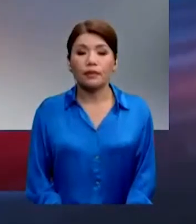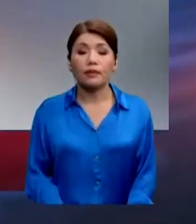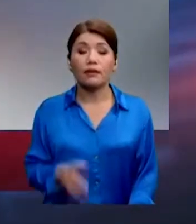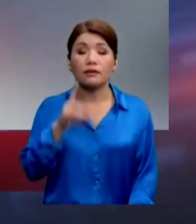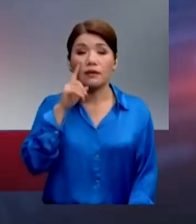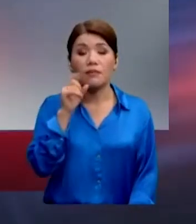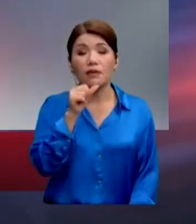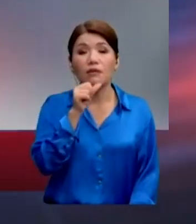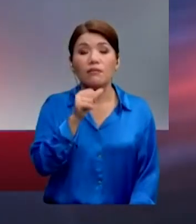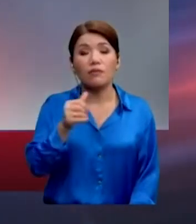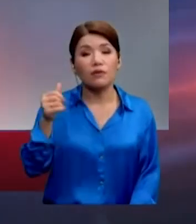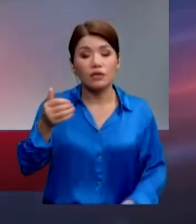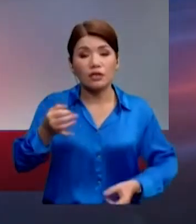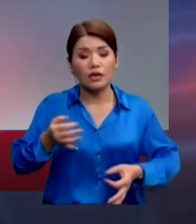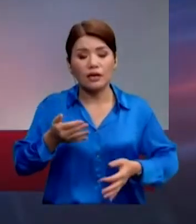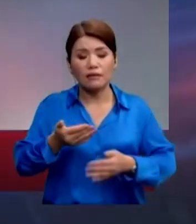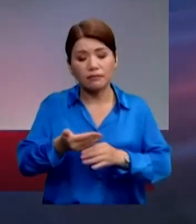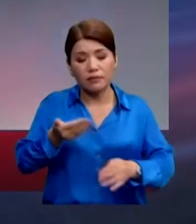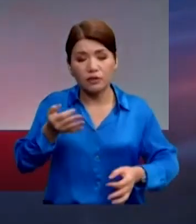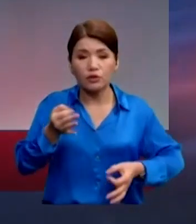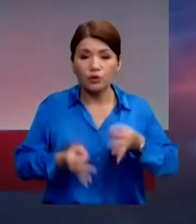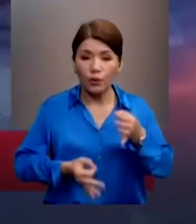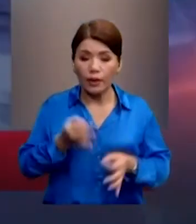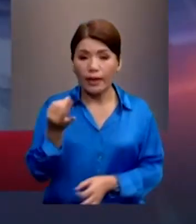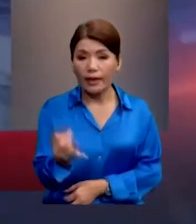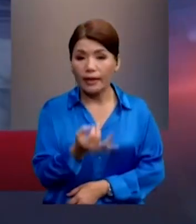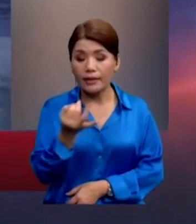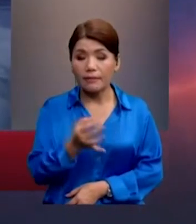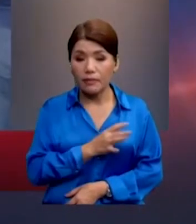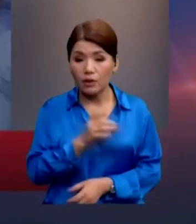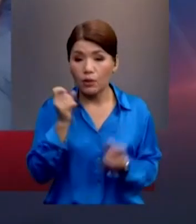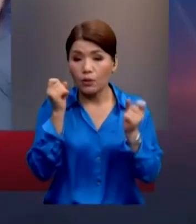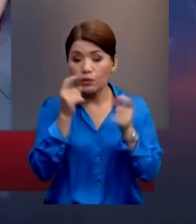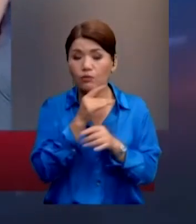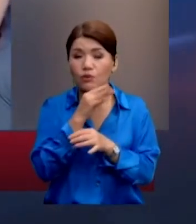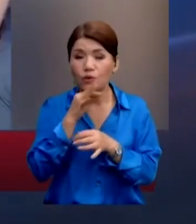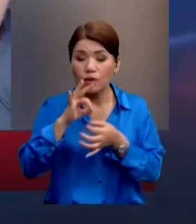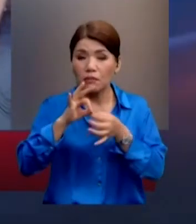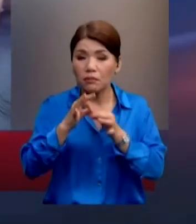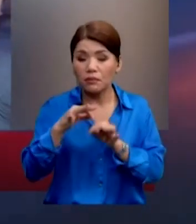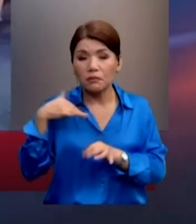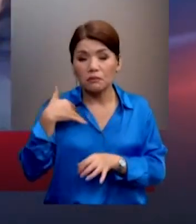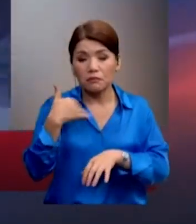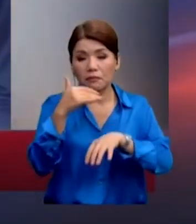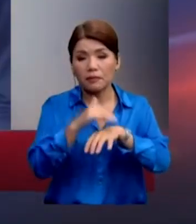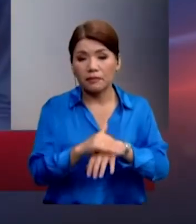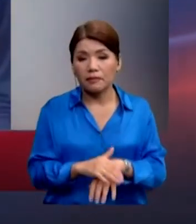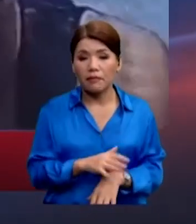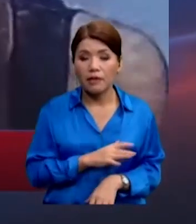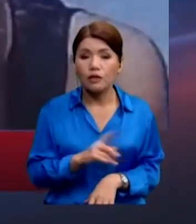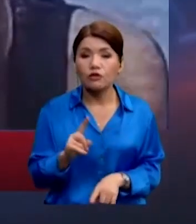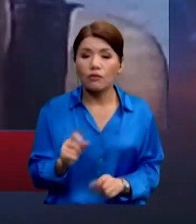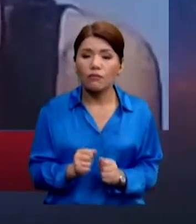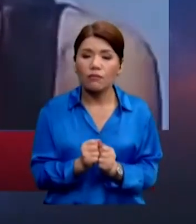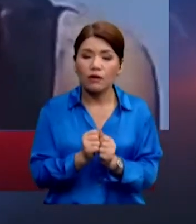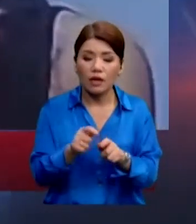Отмечу, что прошлое заседание суда было намного интереснее. Тогда выяснилось много удивительных фактов. Например, то, что